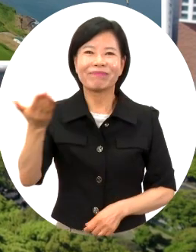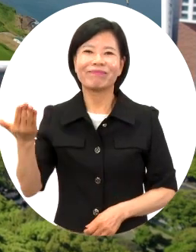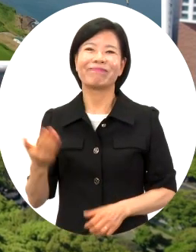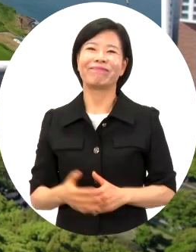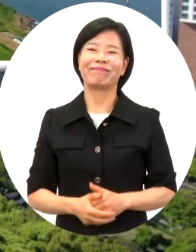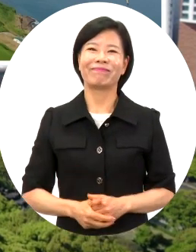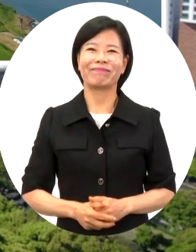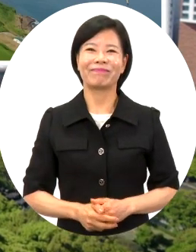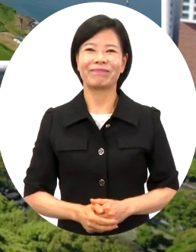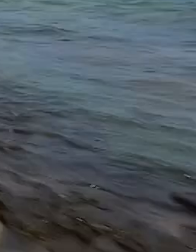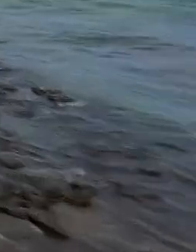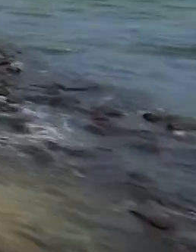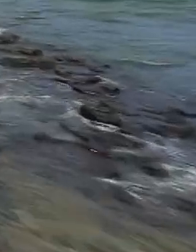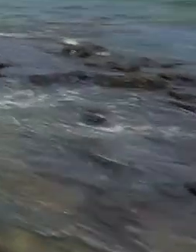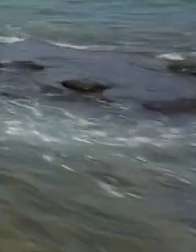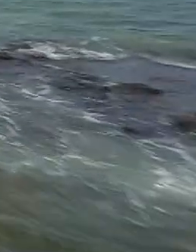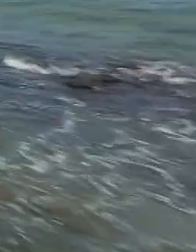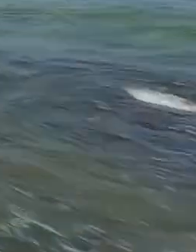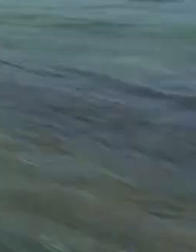함께 감상하시죠.